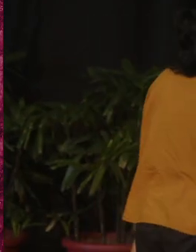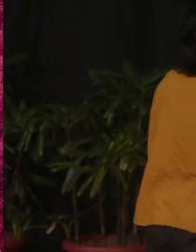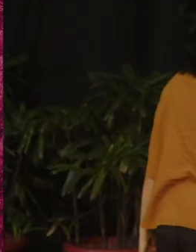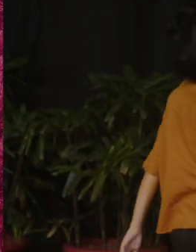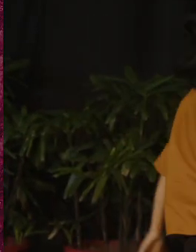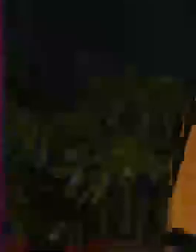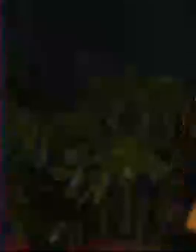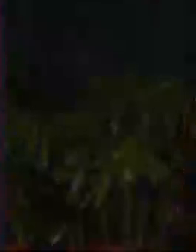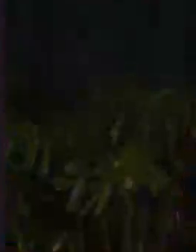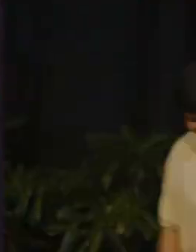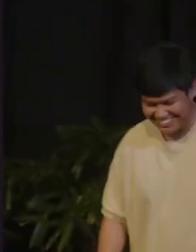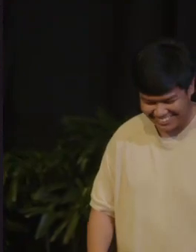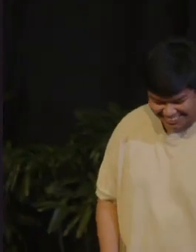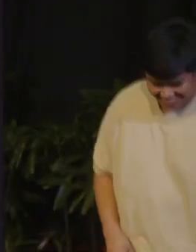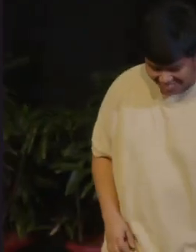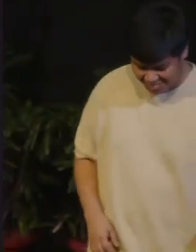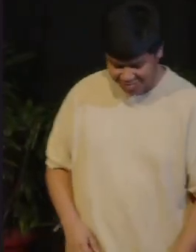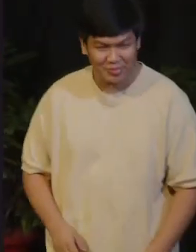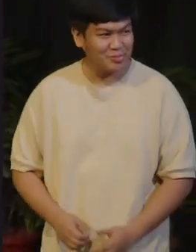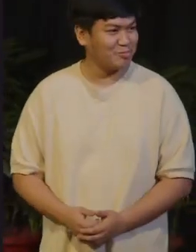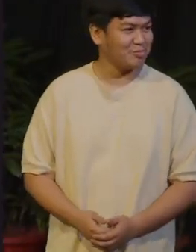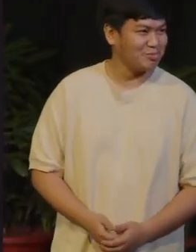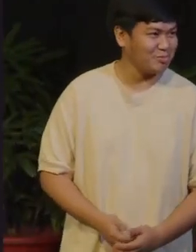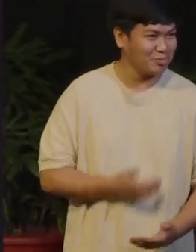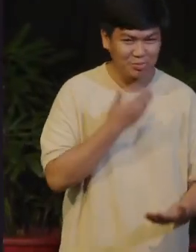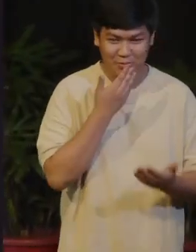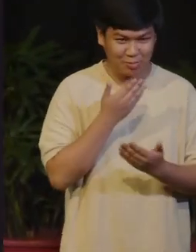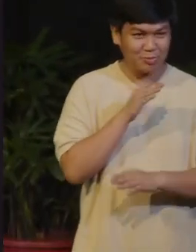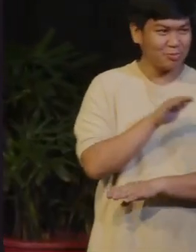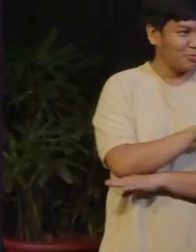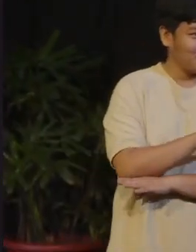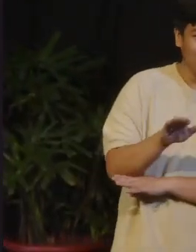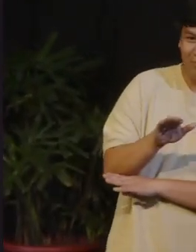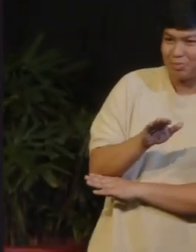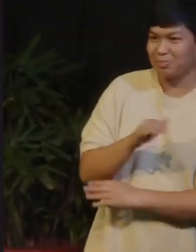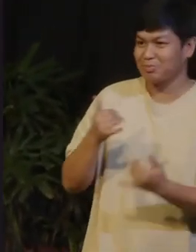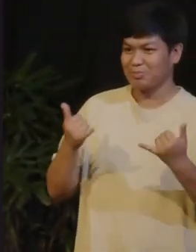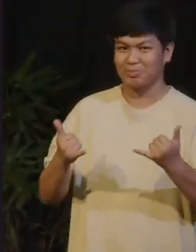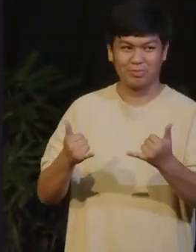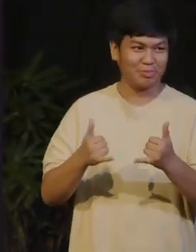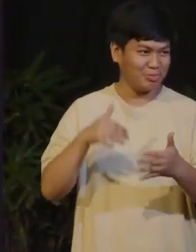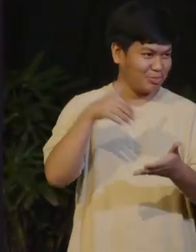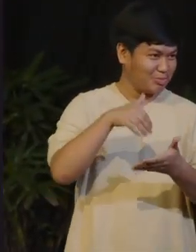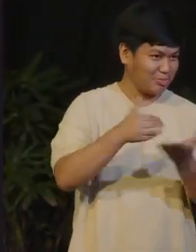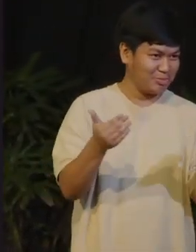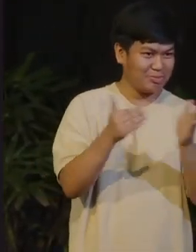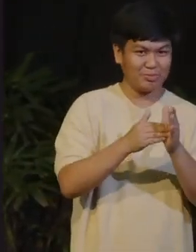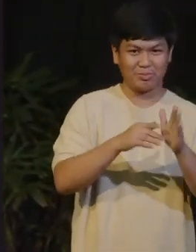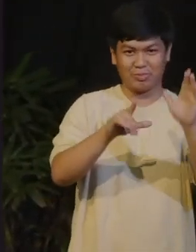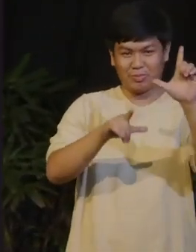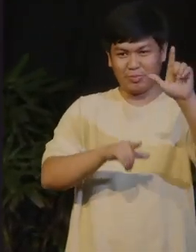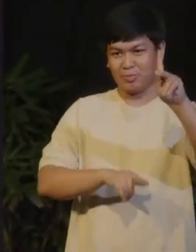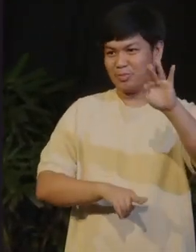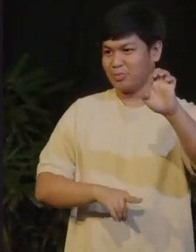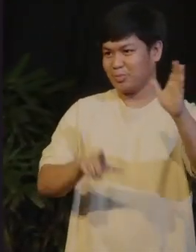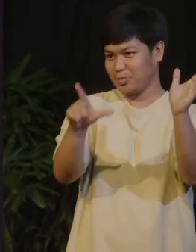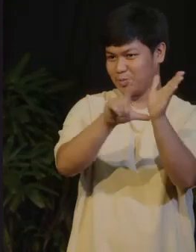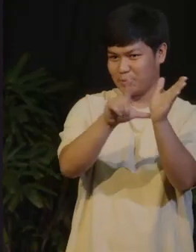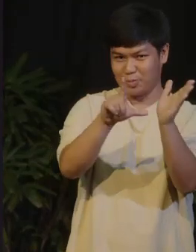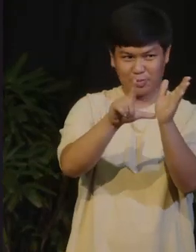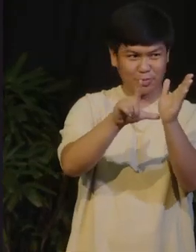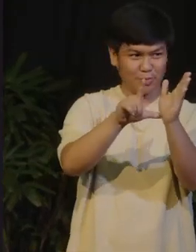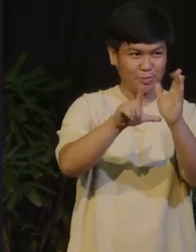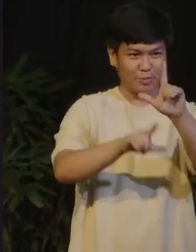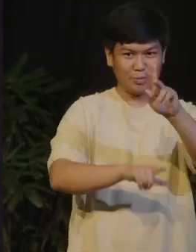Nagpapatuloy po tayo sa ating communion series sa aklat ni Luke, the Gospel of Luke, na ating pinamagatang God the